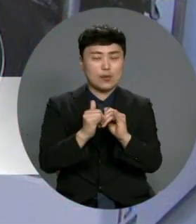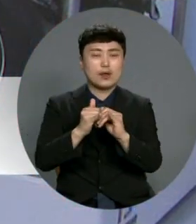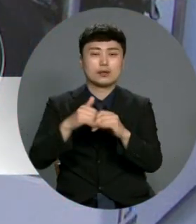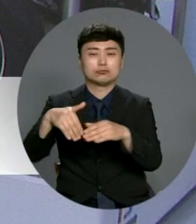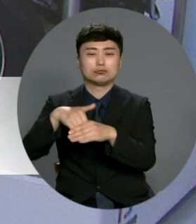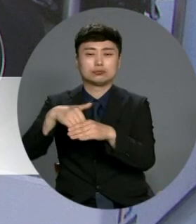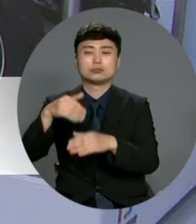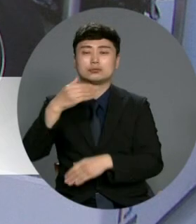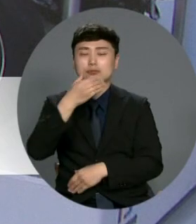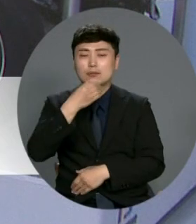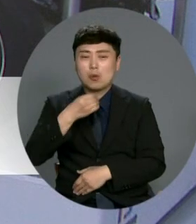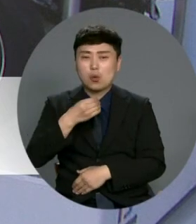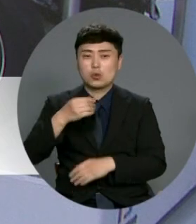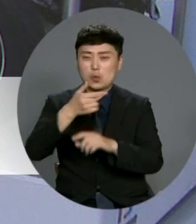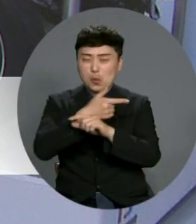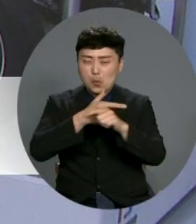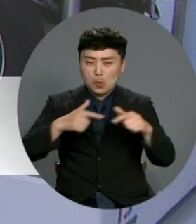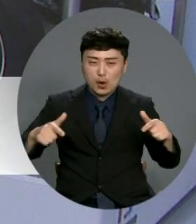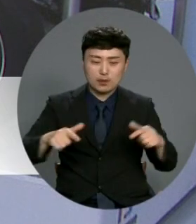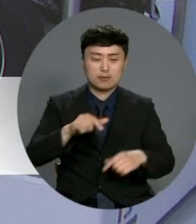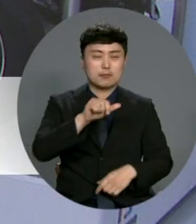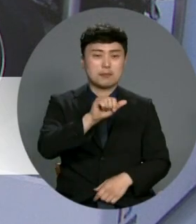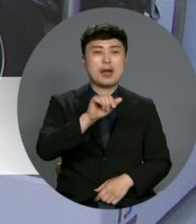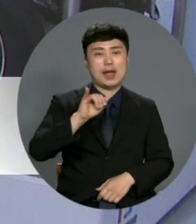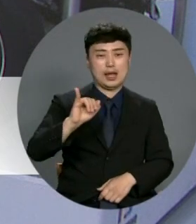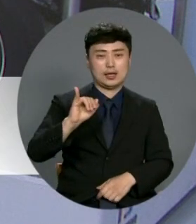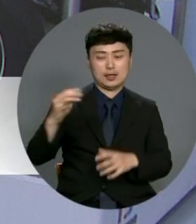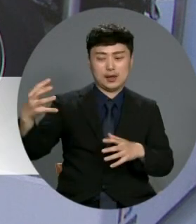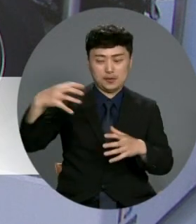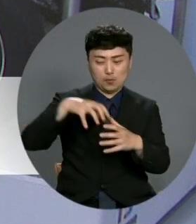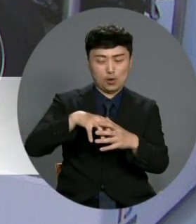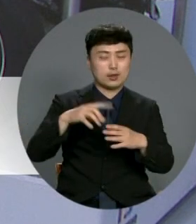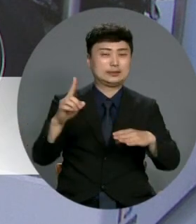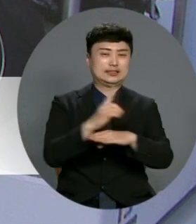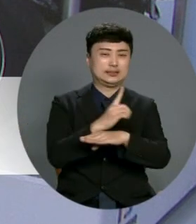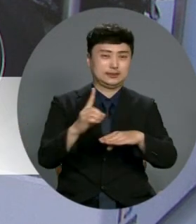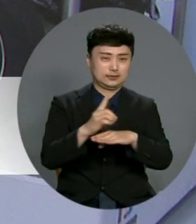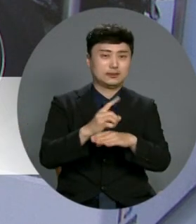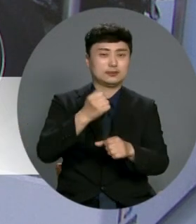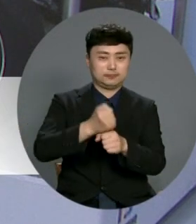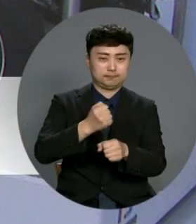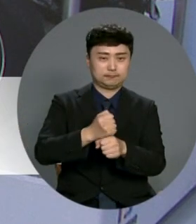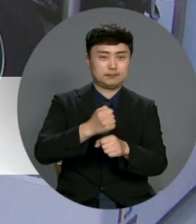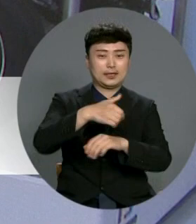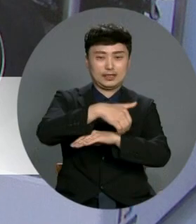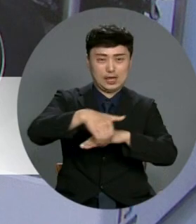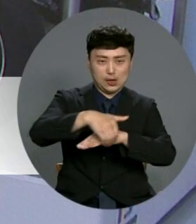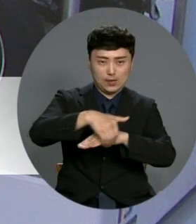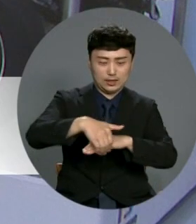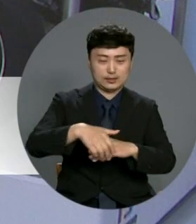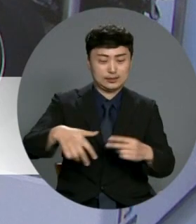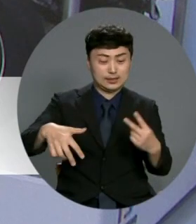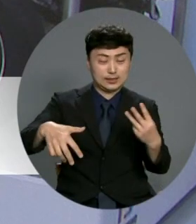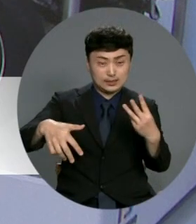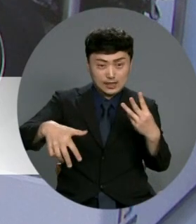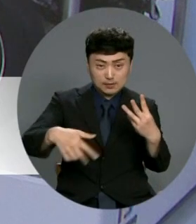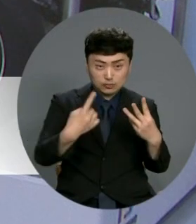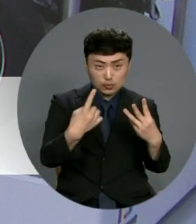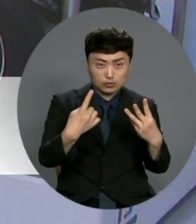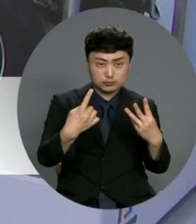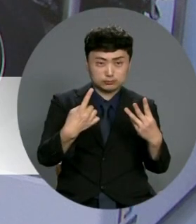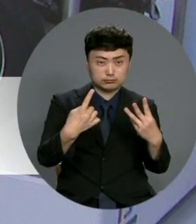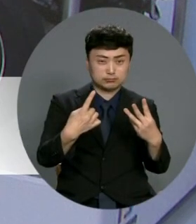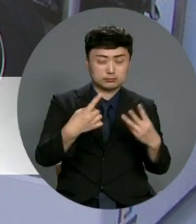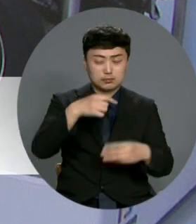등 도정 전반에 인공지능 등을 도입해 디지털화한다는 건데요. 이를 위해서 3조 원이 넘는